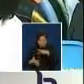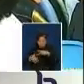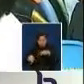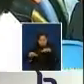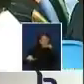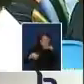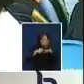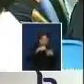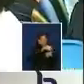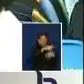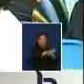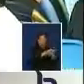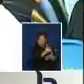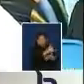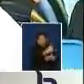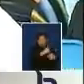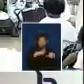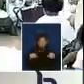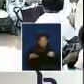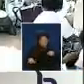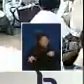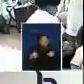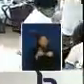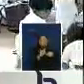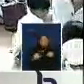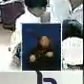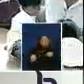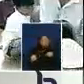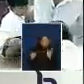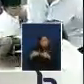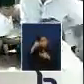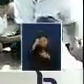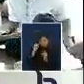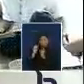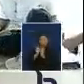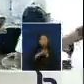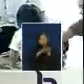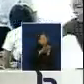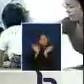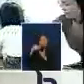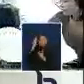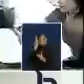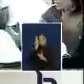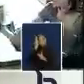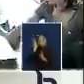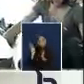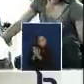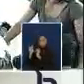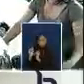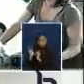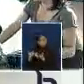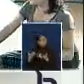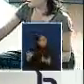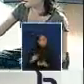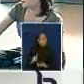ป็นความเสี่ยงก็แปลว่ามีโอกาสติดเชื้อแล้วแล้วก็ต้องมาฟักตัวใช่ไหมคะก็แยกได้ถ้ามีพื้นที่แยกนะคะถ้าไม่มีจริงๆแล้วเกิดติดก็อย่าเพิ่งกังว